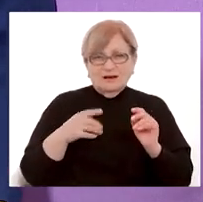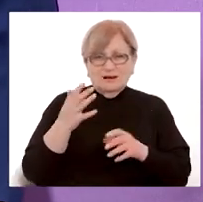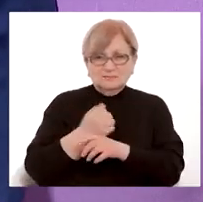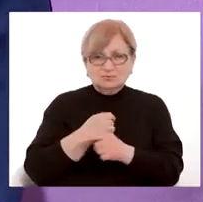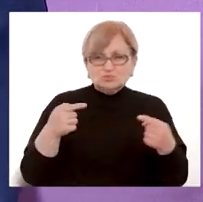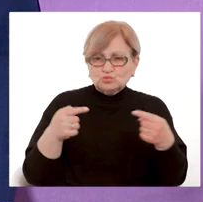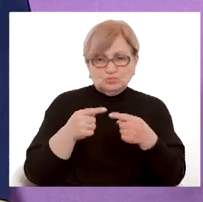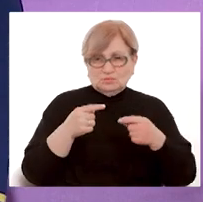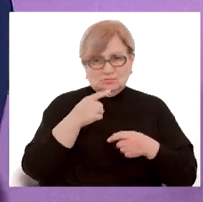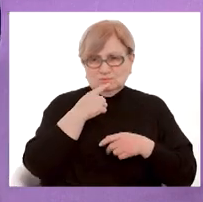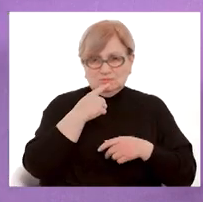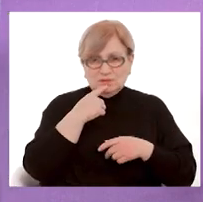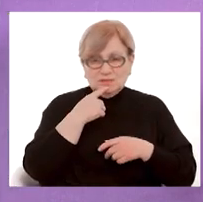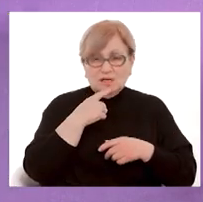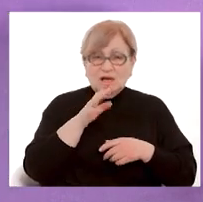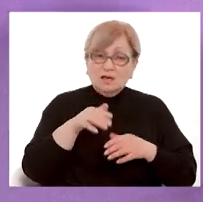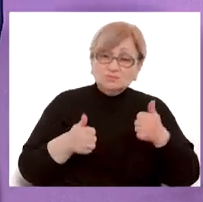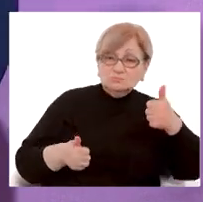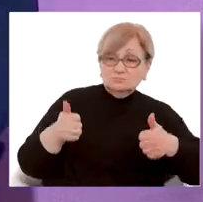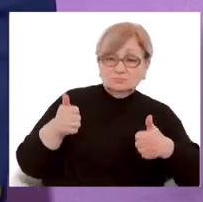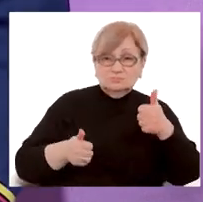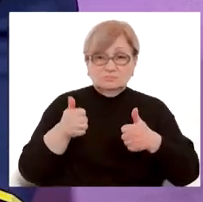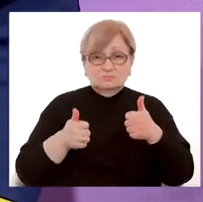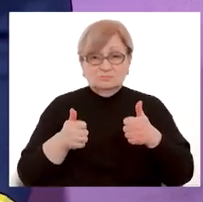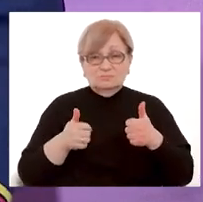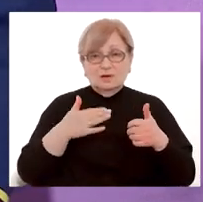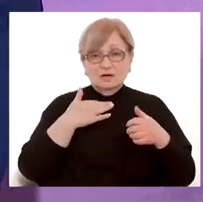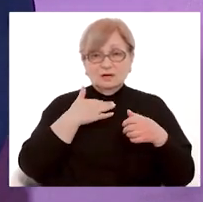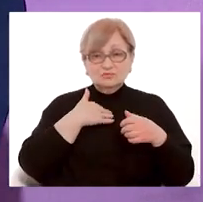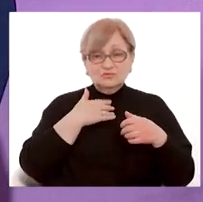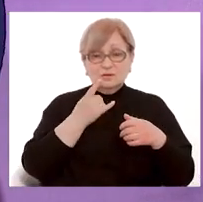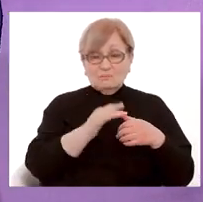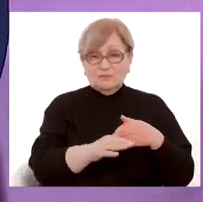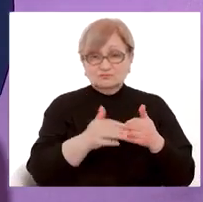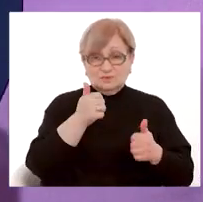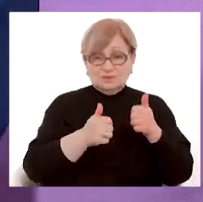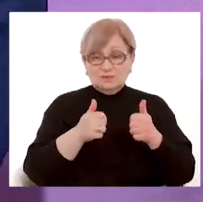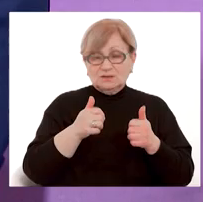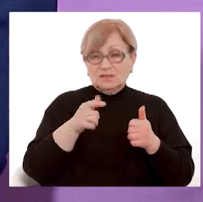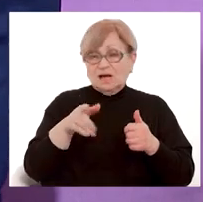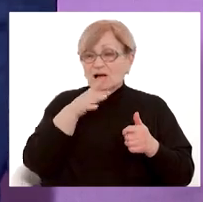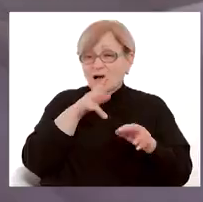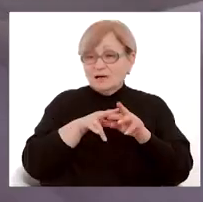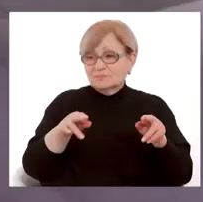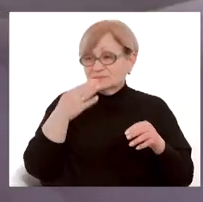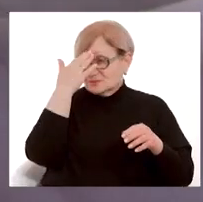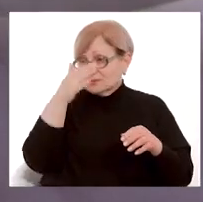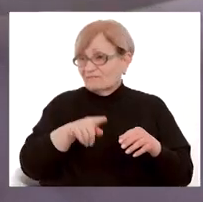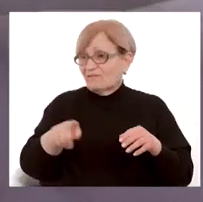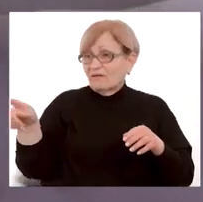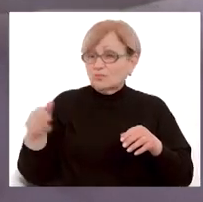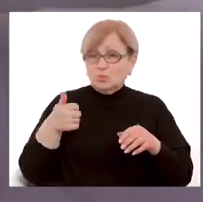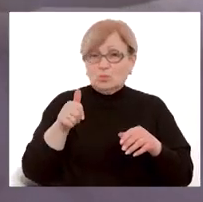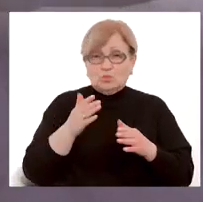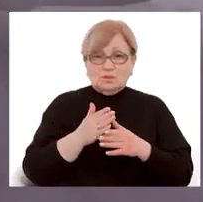აი მშობლებს შეუბნებით ხოლმე, რომ შევადაროთ ჩვენი ბავშვის განვითარება იგივე ასაკის სხვა ბავშვების